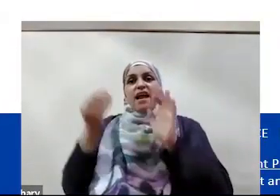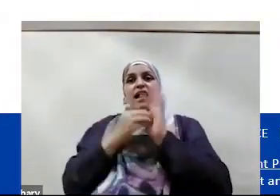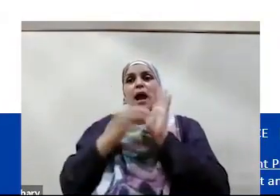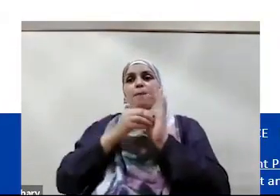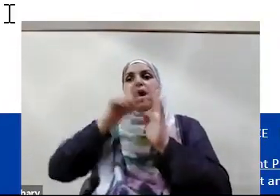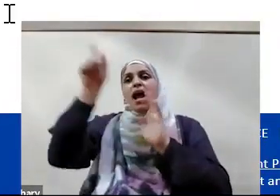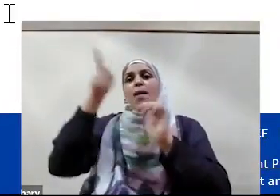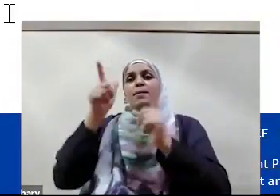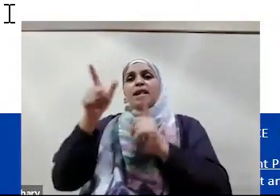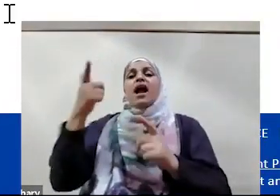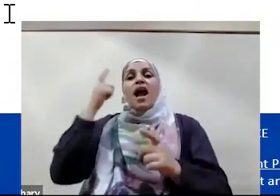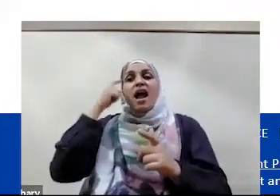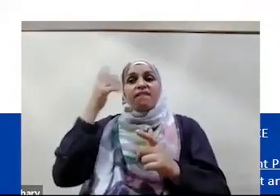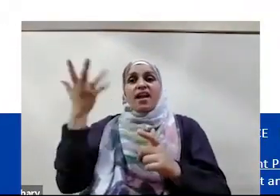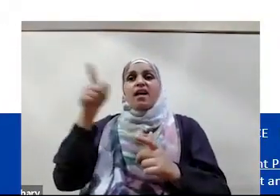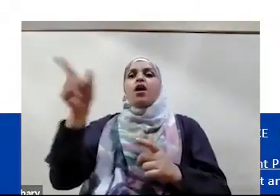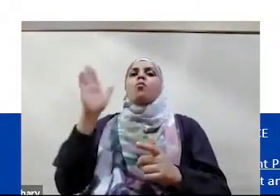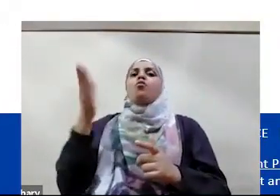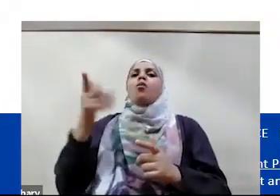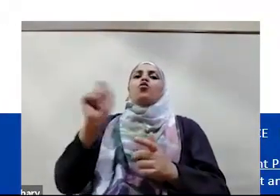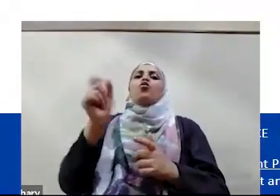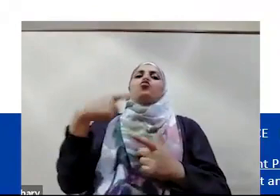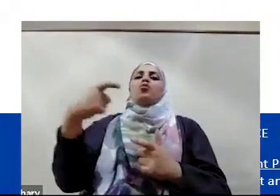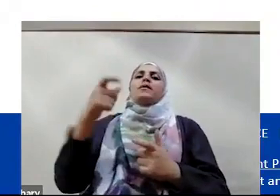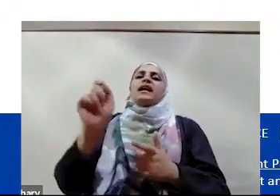يروحها هناك أو كده، يقدر إن هو يكتبها.